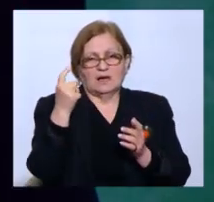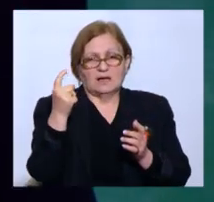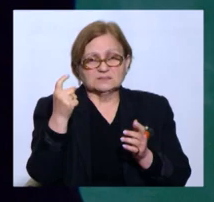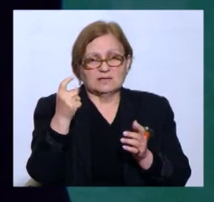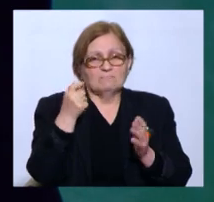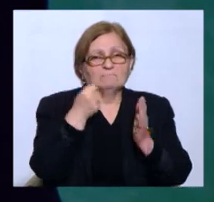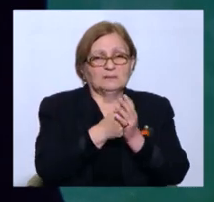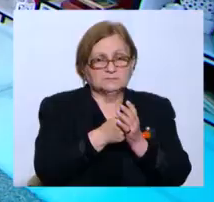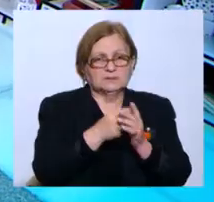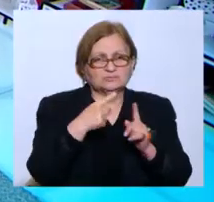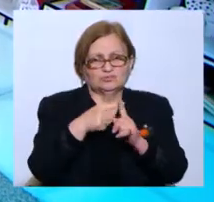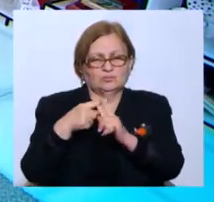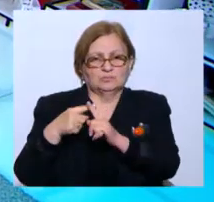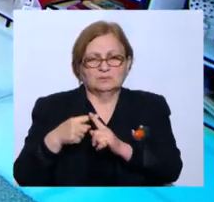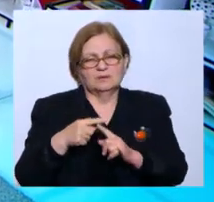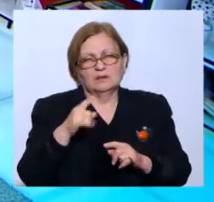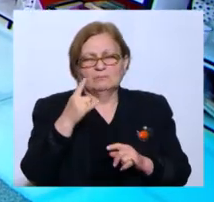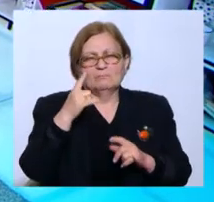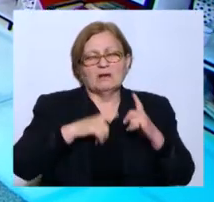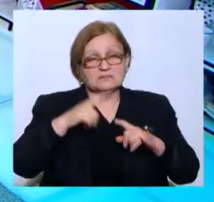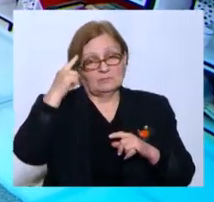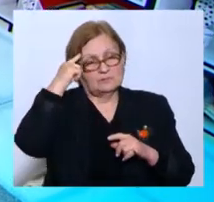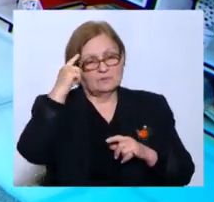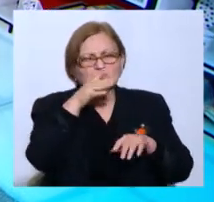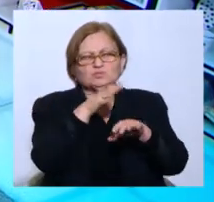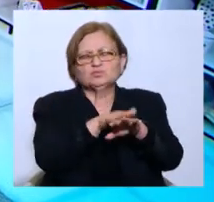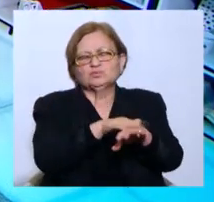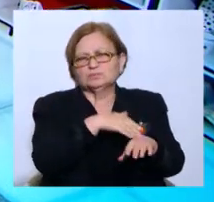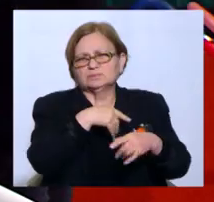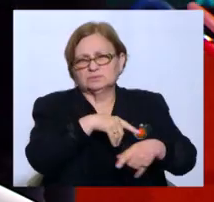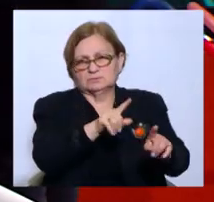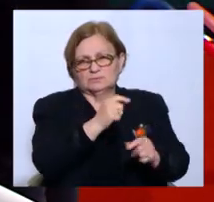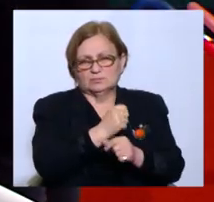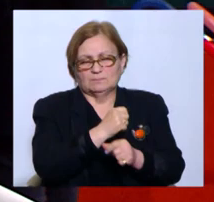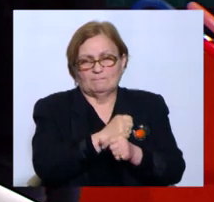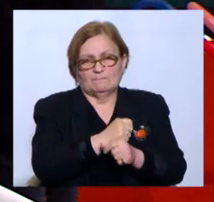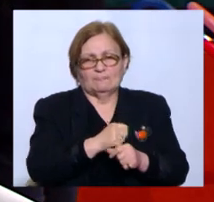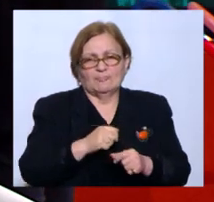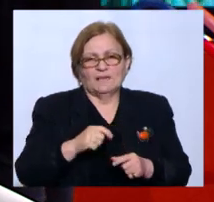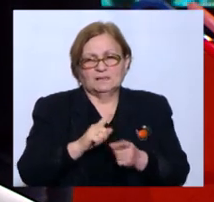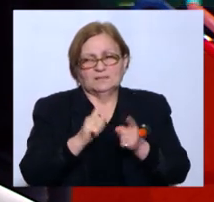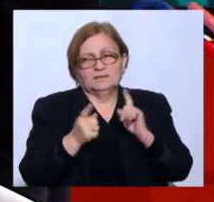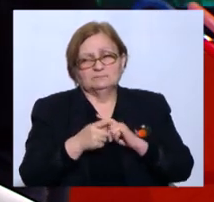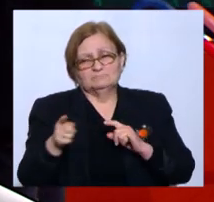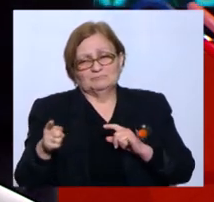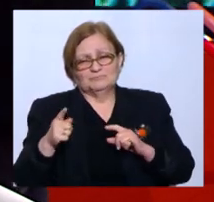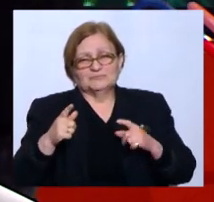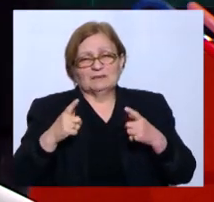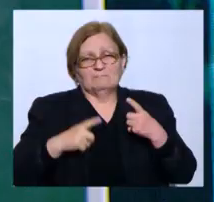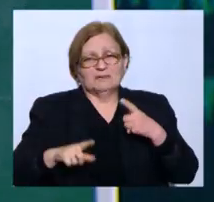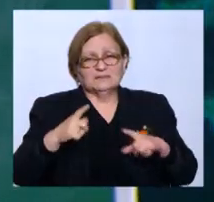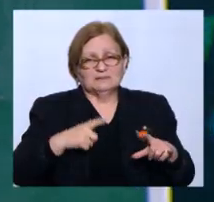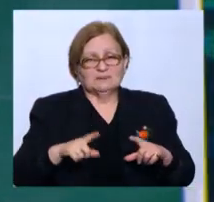ამის ამოხსნას მოსწავლეები ძალიან დიდ დროს მოანდომებდნენ და თვითონ ექნებოდა დიდი მთელი გაკვეთილი,